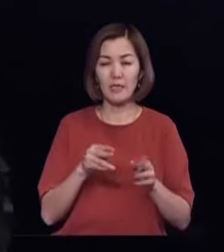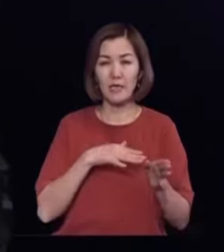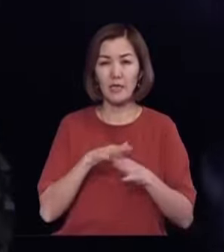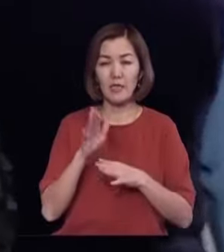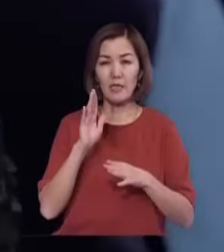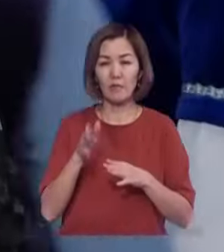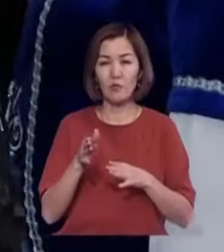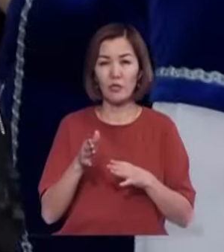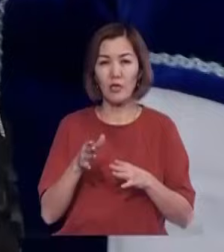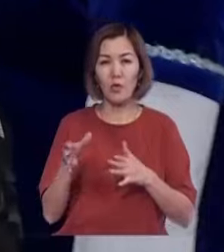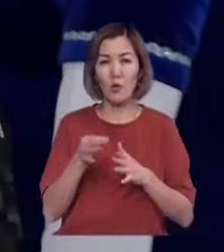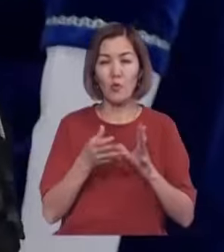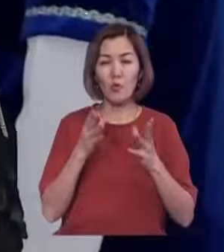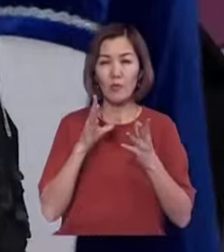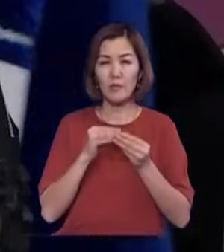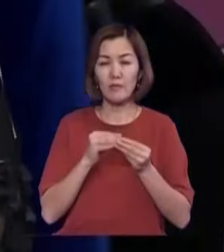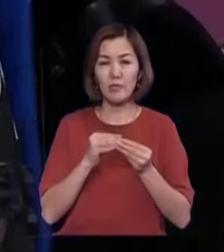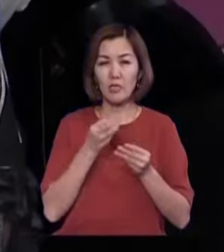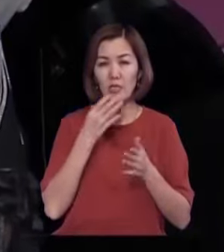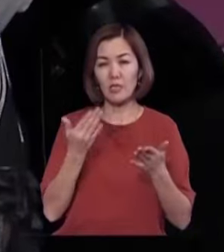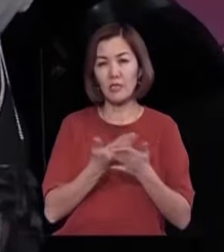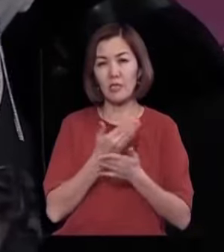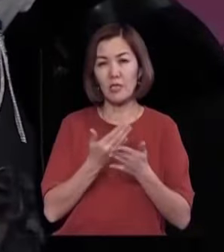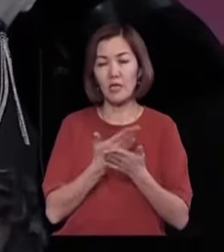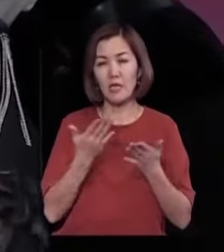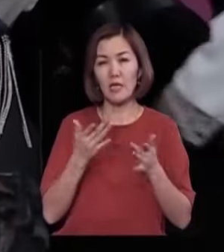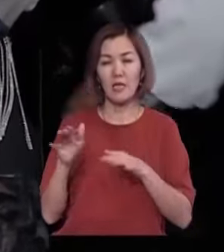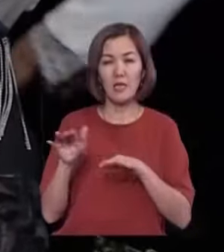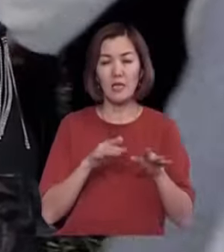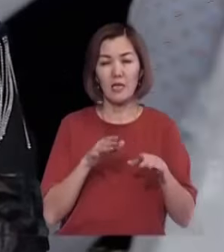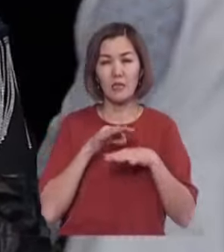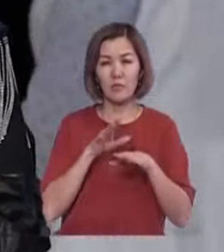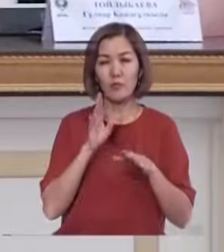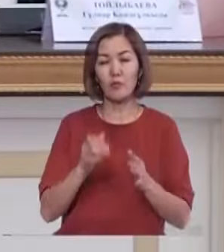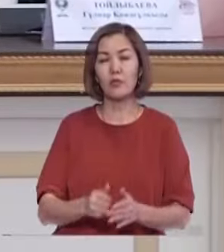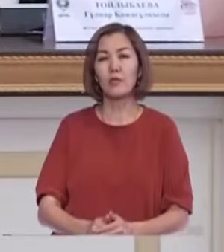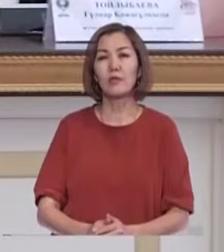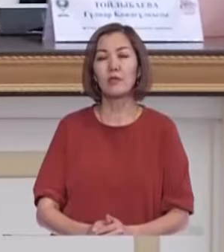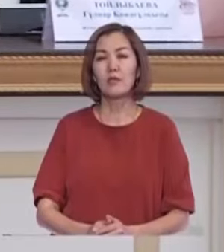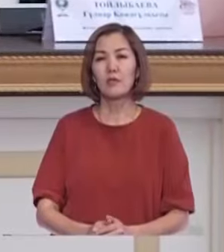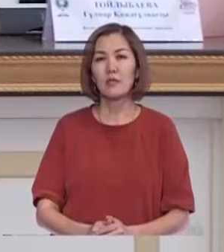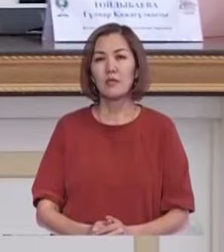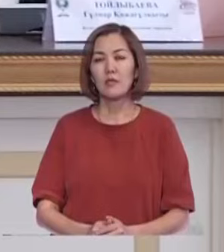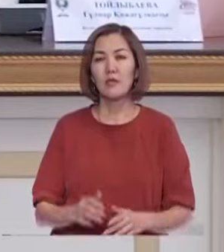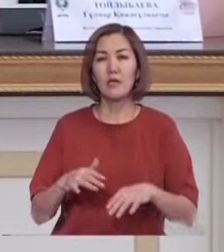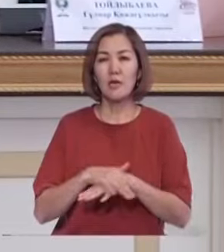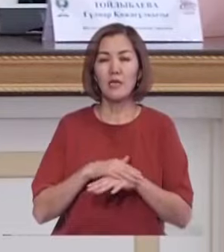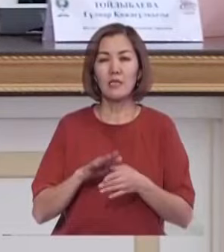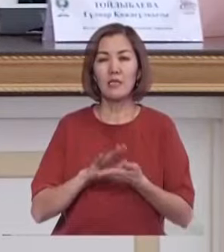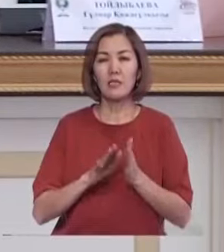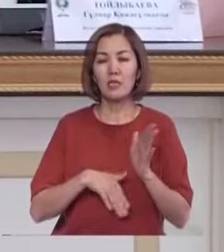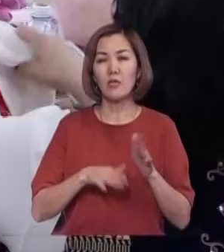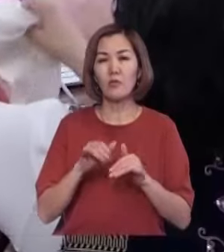болса, облысымызда жақсы игі шаралар көптеп орын алады деген үміттеміз. Халықтың тұрмыс сапасын